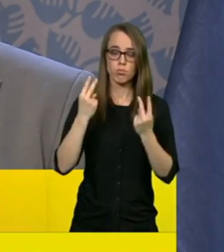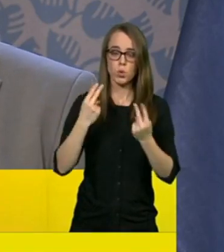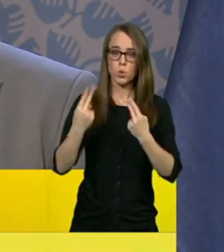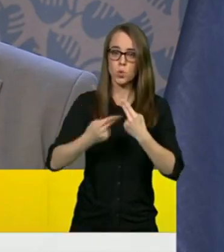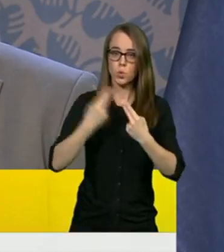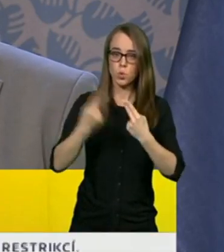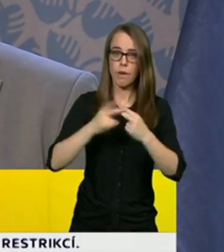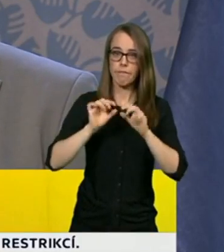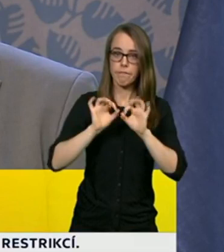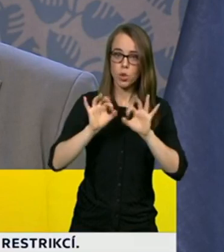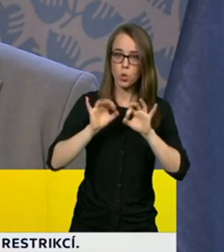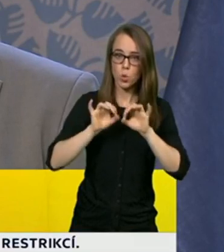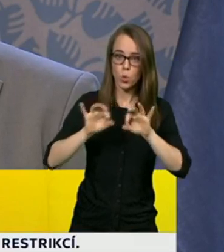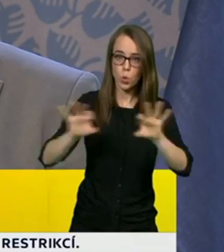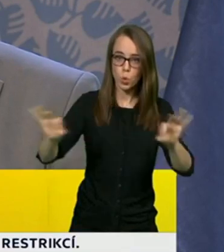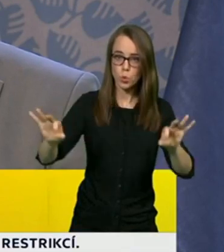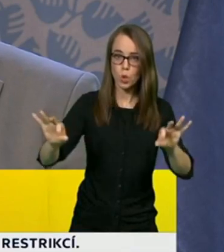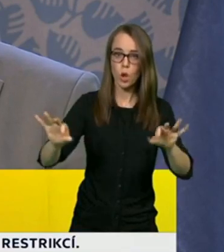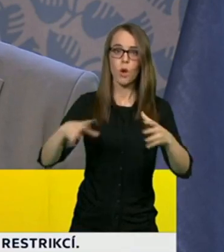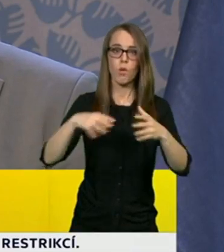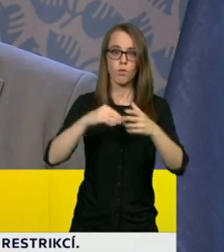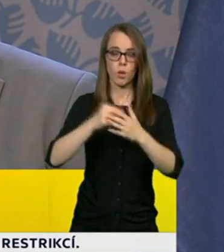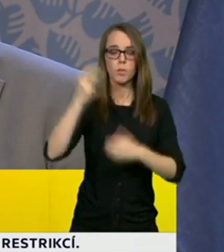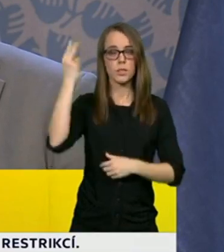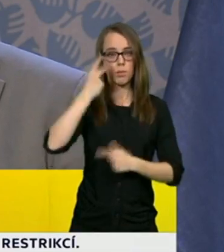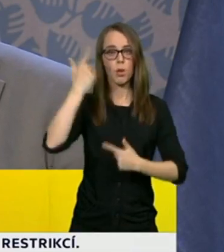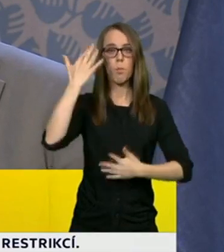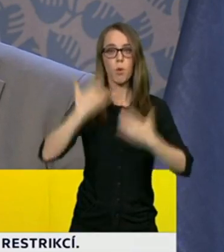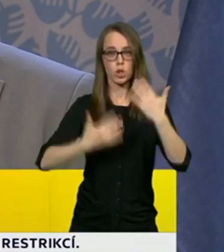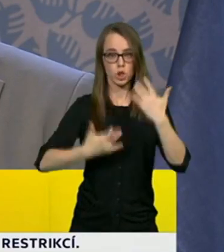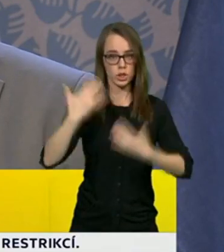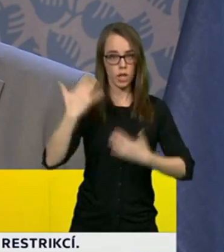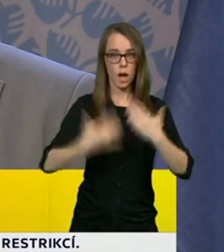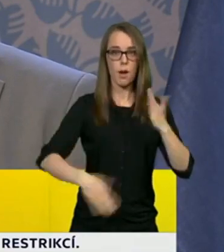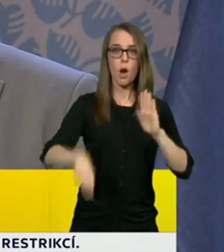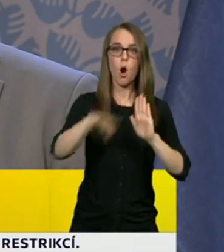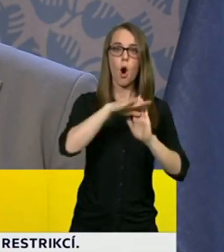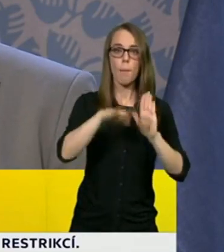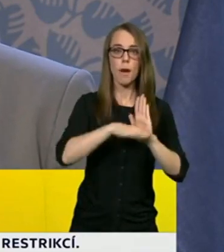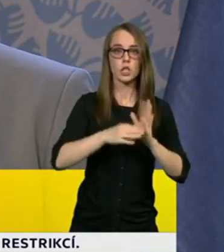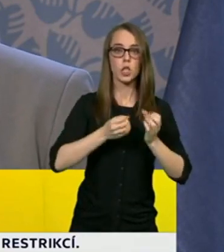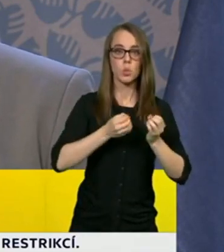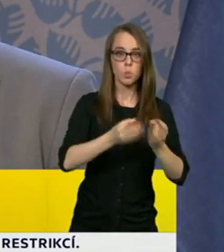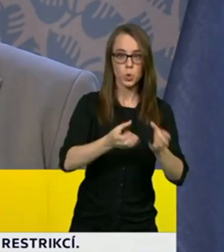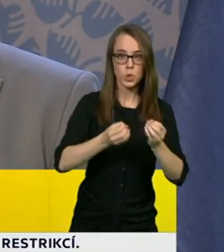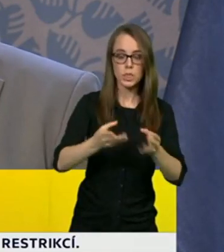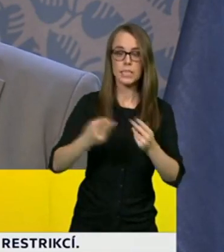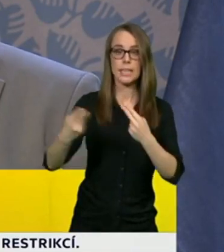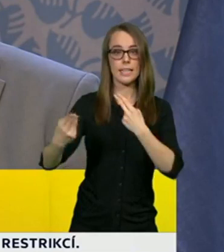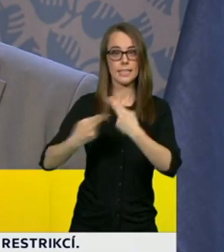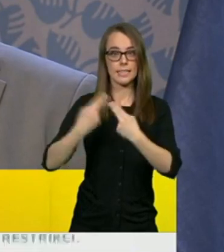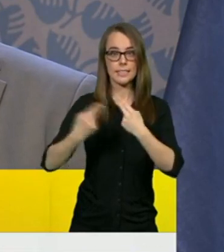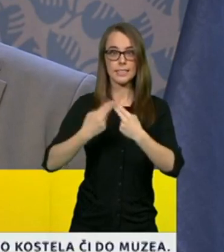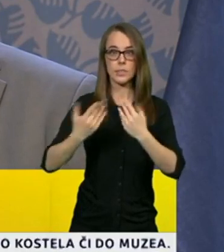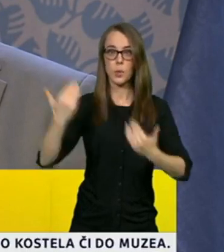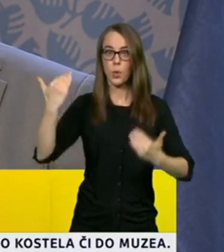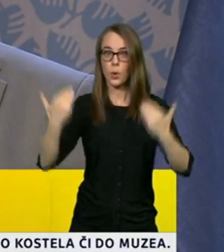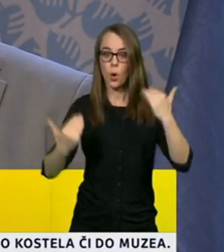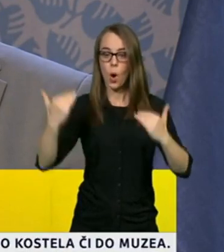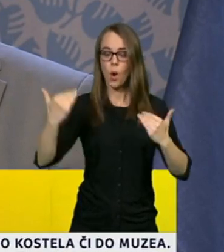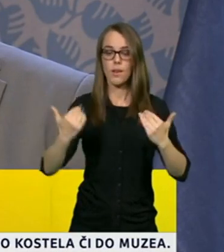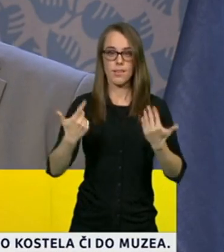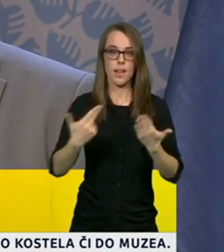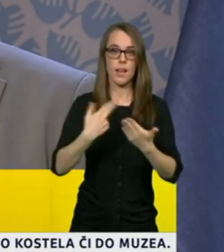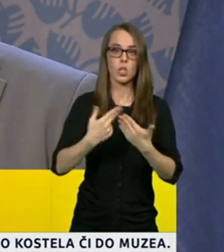rozvolňujeme opatření, samozřejmě narůstá. Takže my budeme ty křivky velmi detailně sledovat. Ono to není jenom o tom, kolik tady bude denně nových